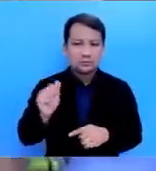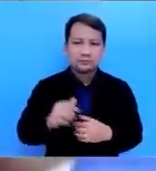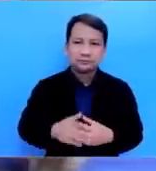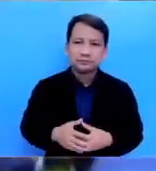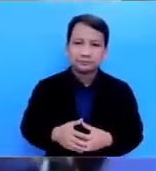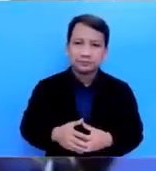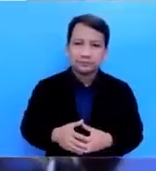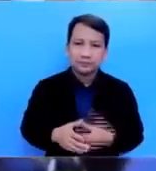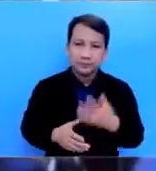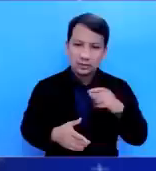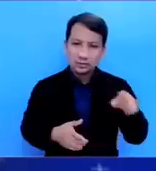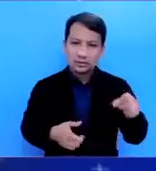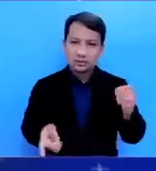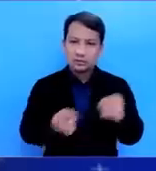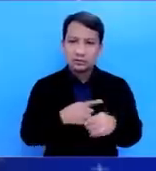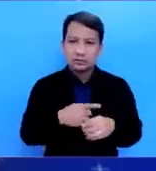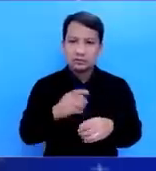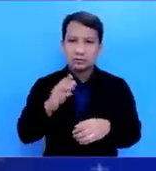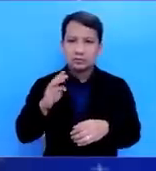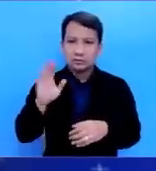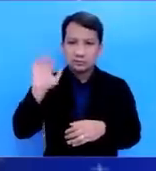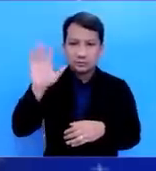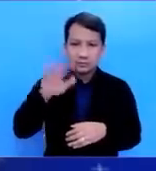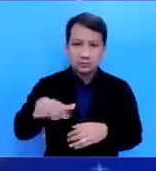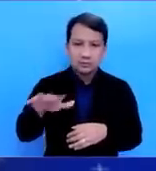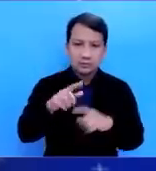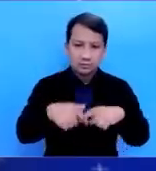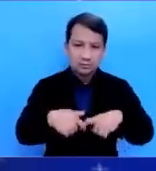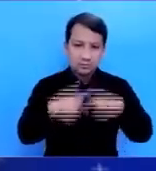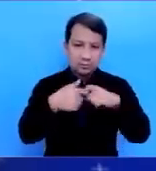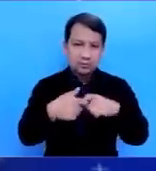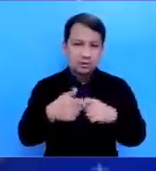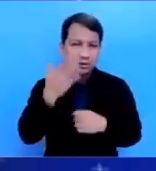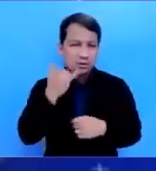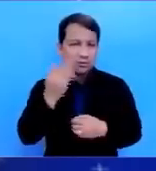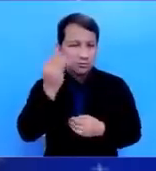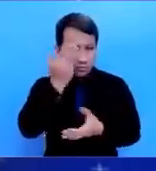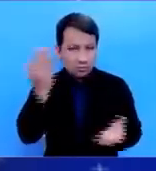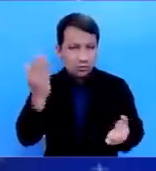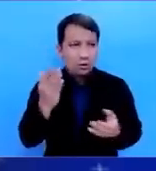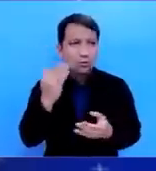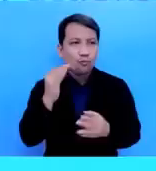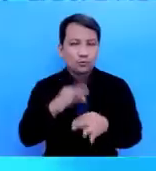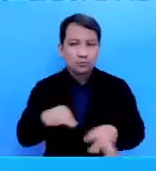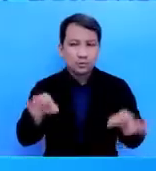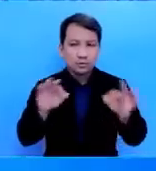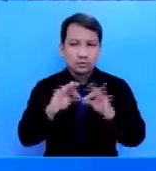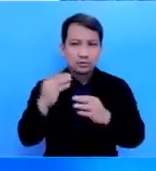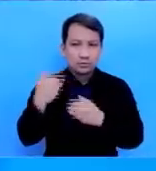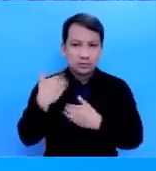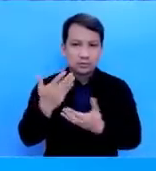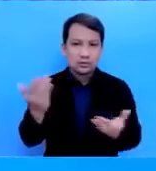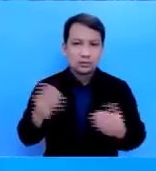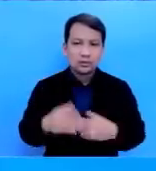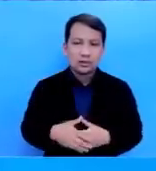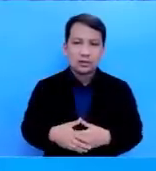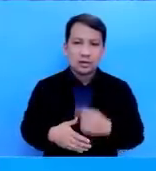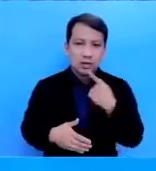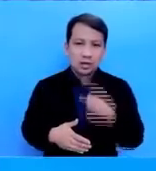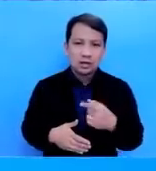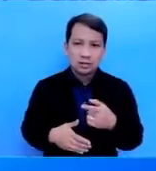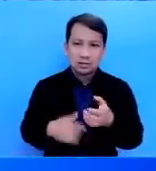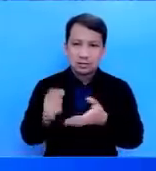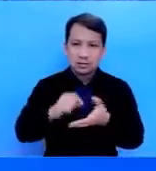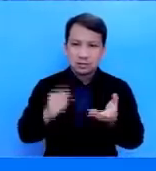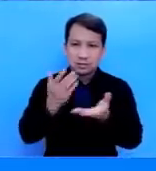ko mawala na siya sa basketball. Gusto ko maban siya. Para at least malaman niya kung gaano kabigat yung ginawa niya. Sa isang Facebook